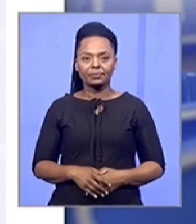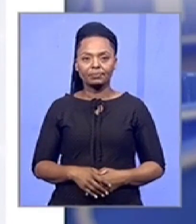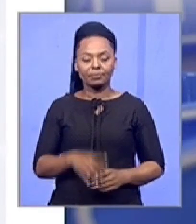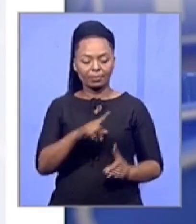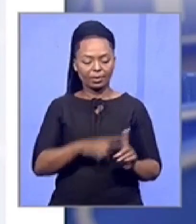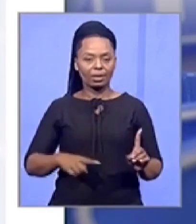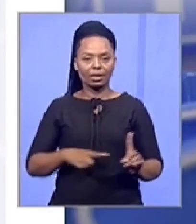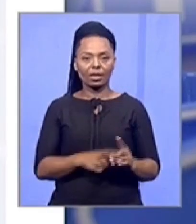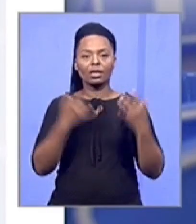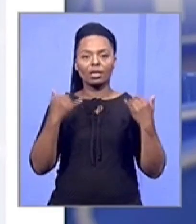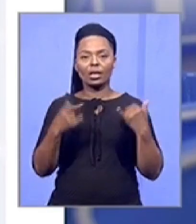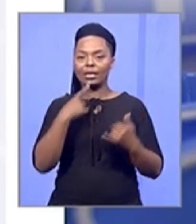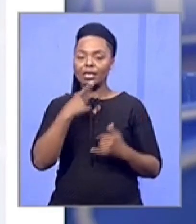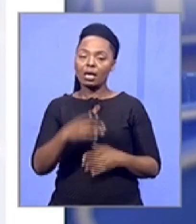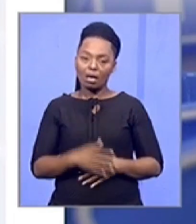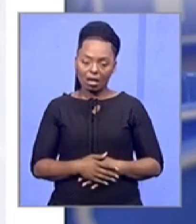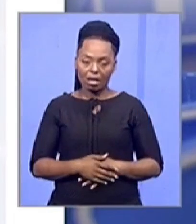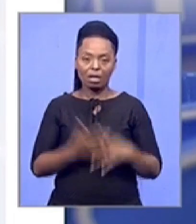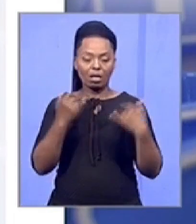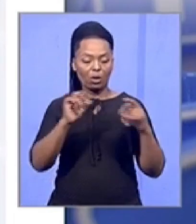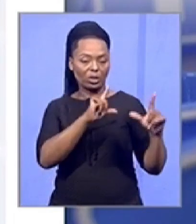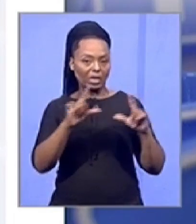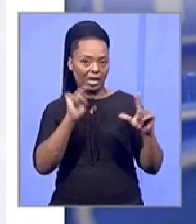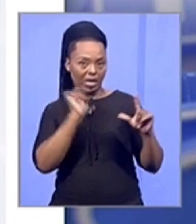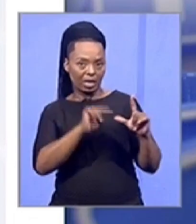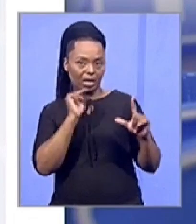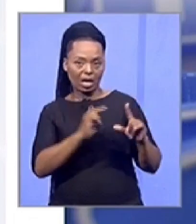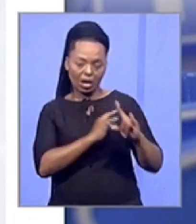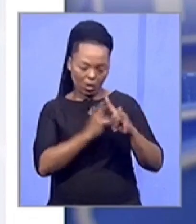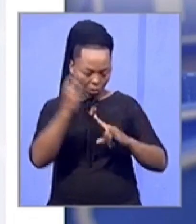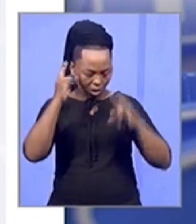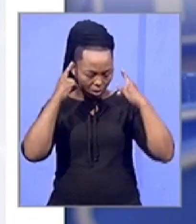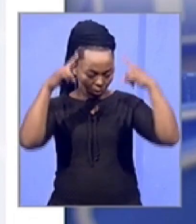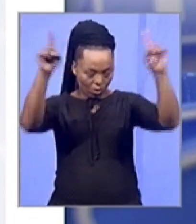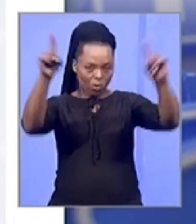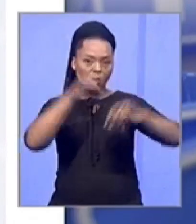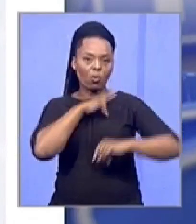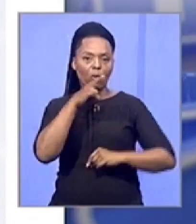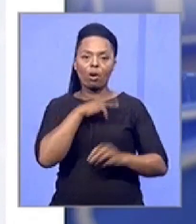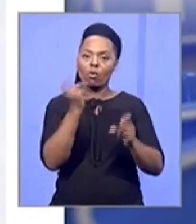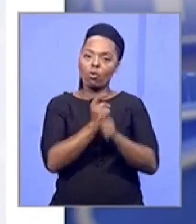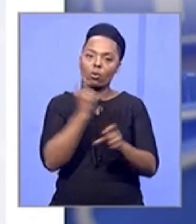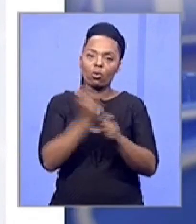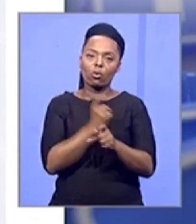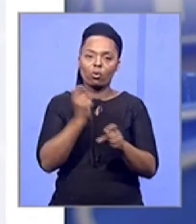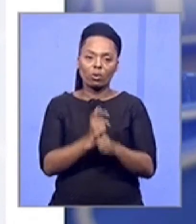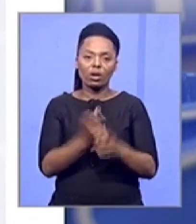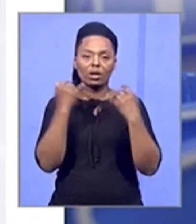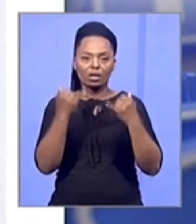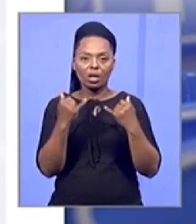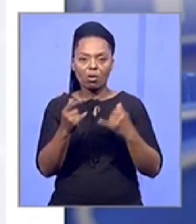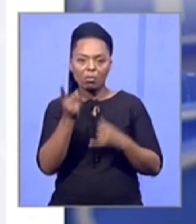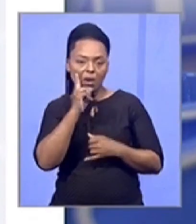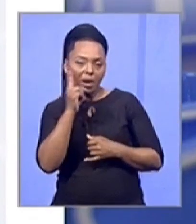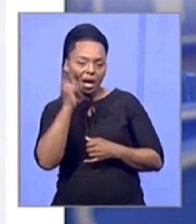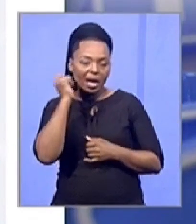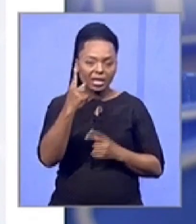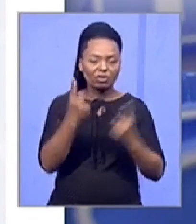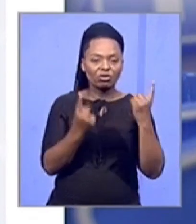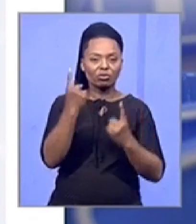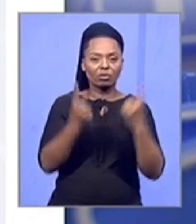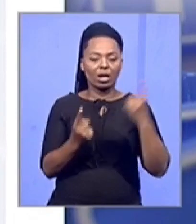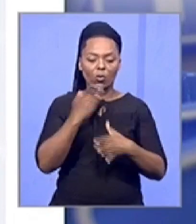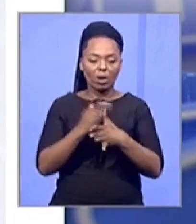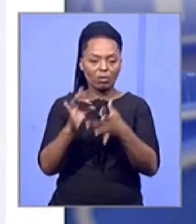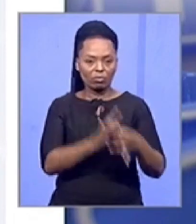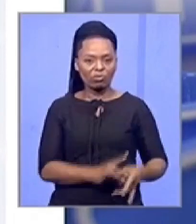Tsietsi Magalanyane yena o re se etsalang ho Sundowns ke hore se atlehe ka mehla ke hore se kgotsofatsa dibapadi mme ba sebetsa mmoho